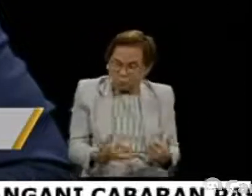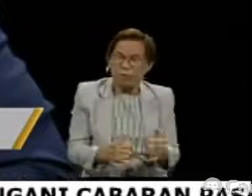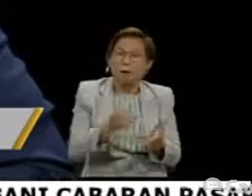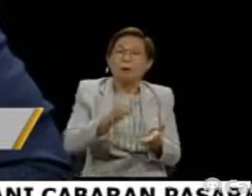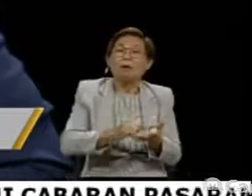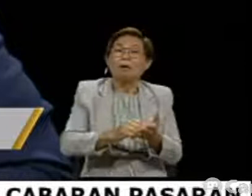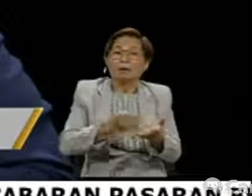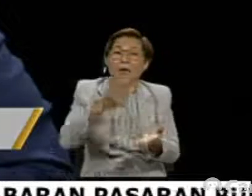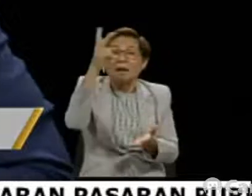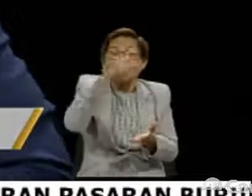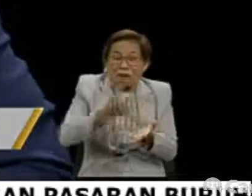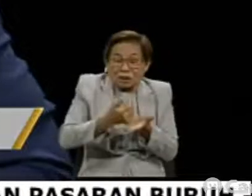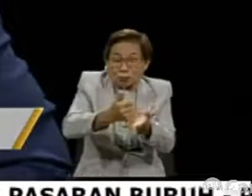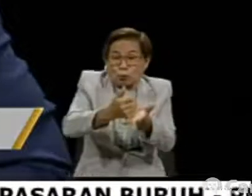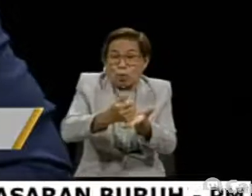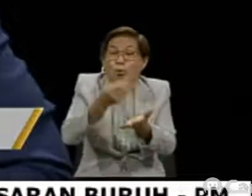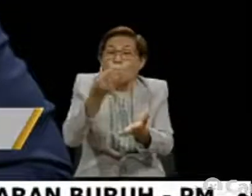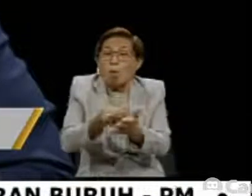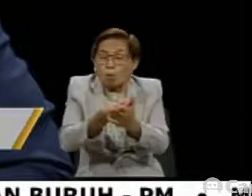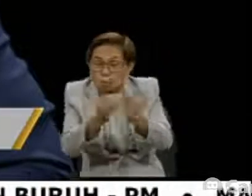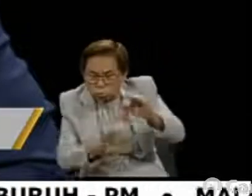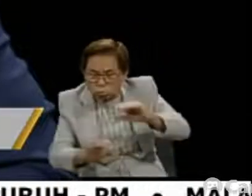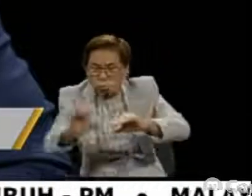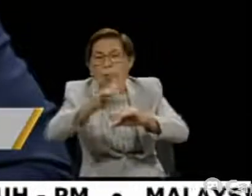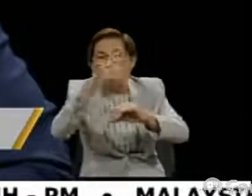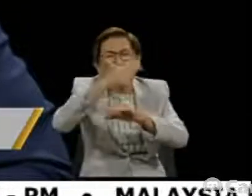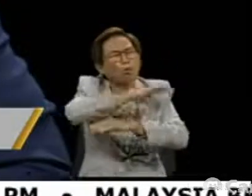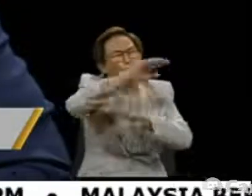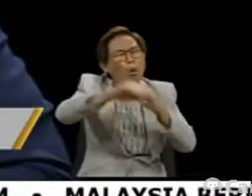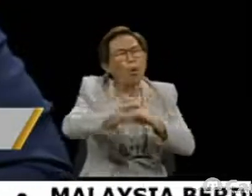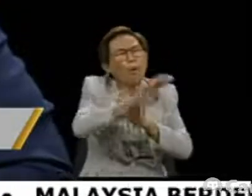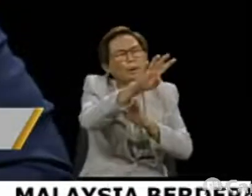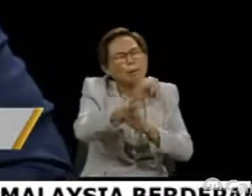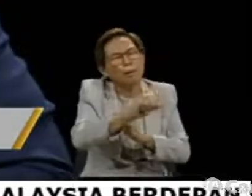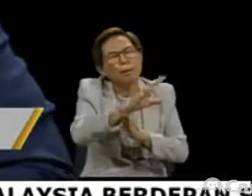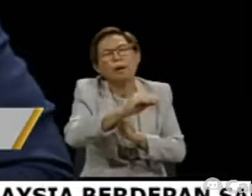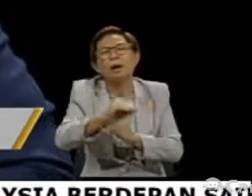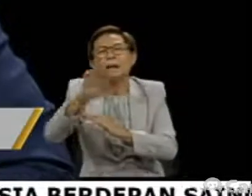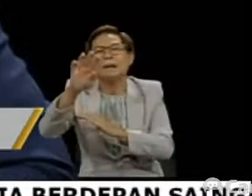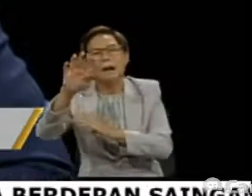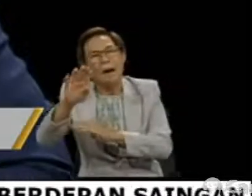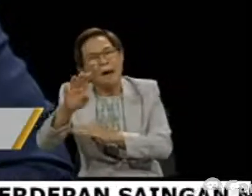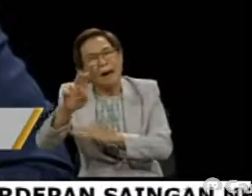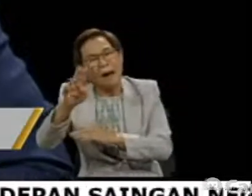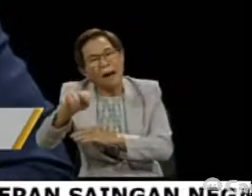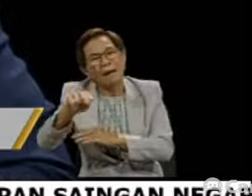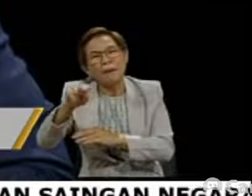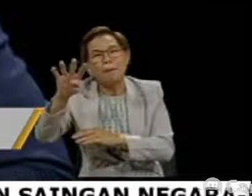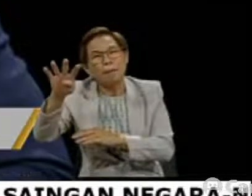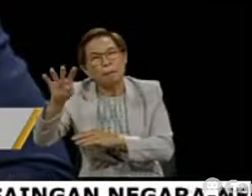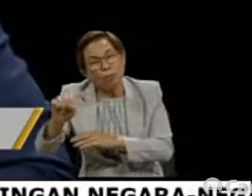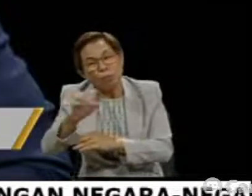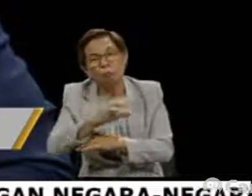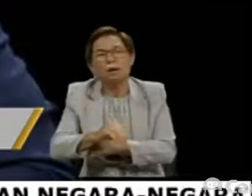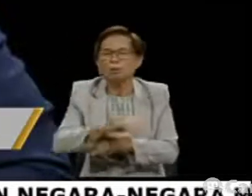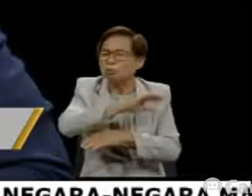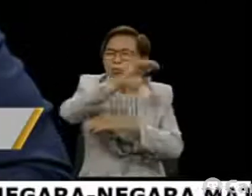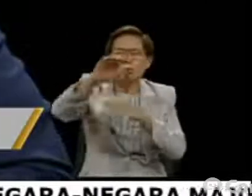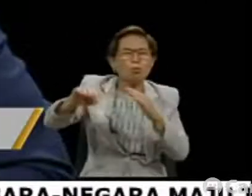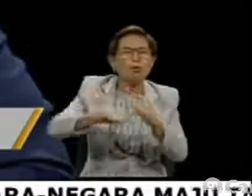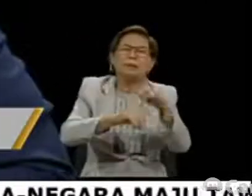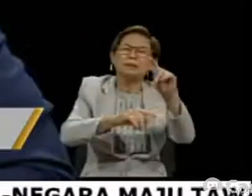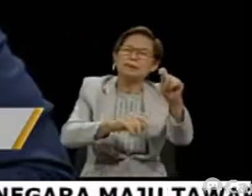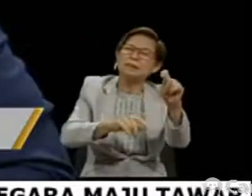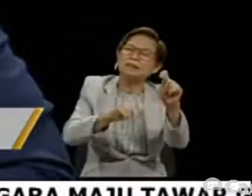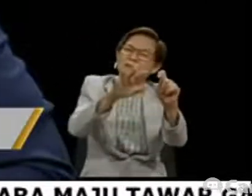ini butuh semua bukan saja untuk golongan pipa Bro dan nembak full tapi juga golongan hati 20h janter senangnya golongan tidur